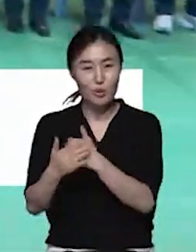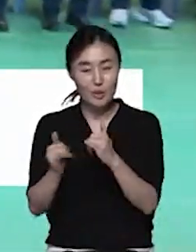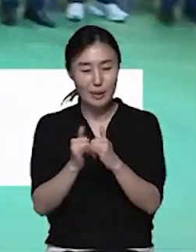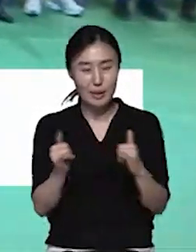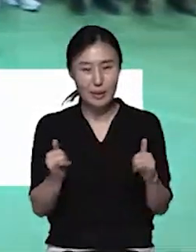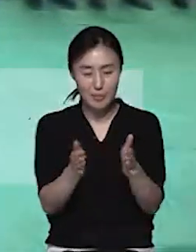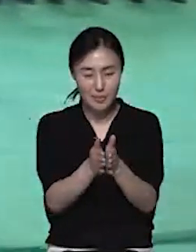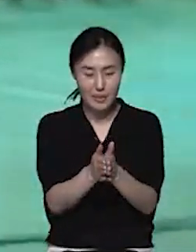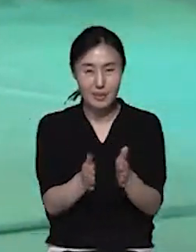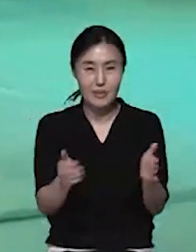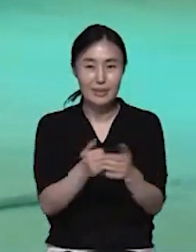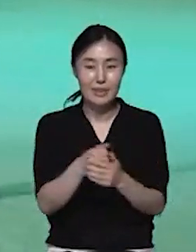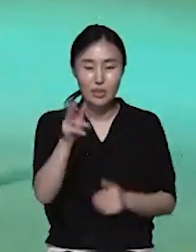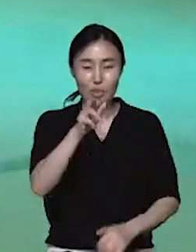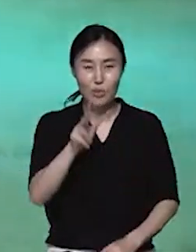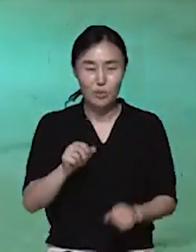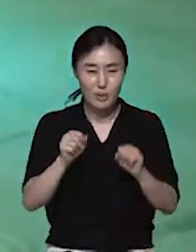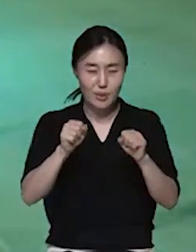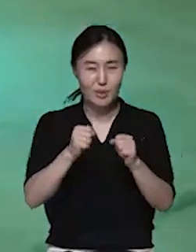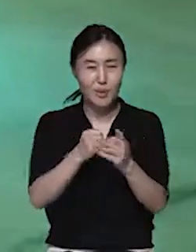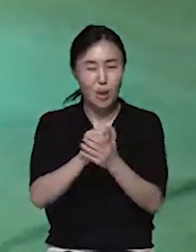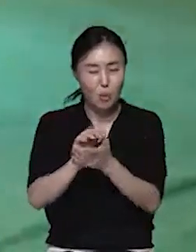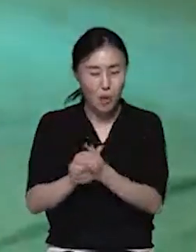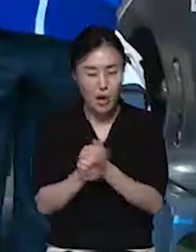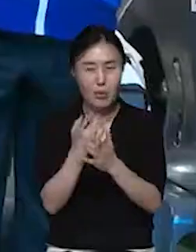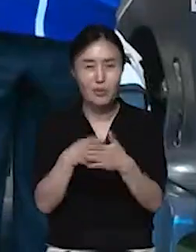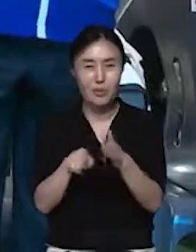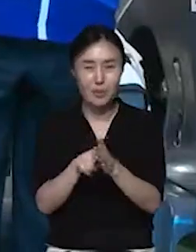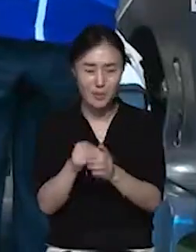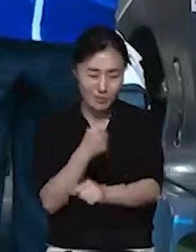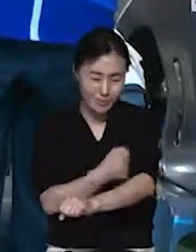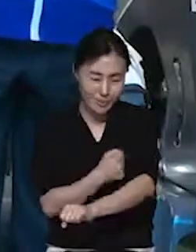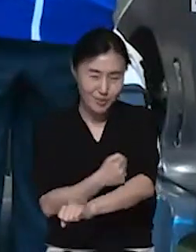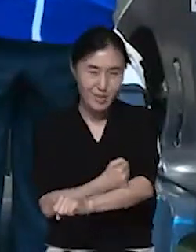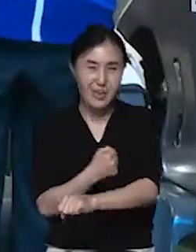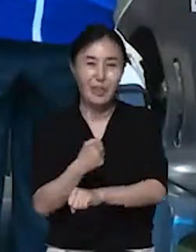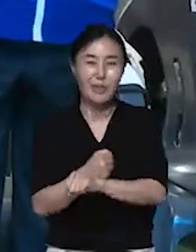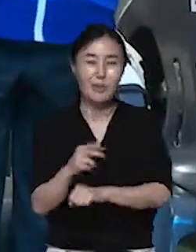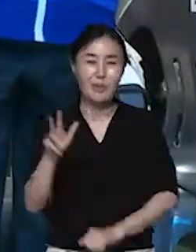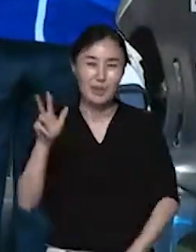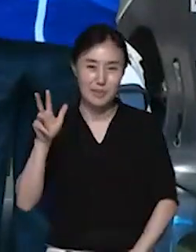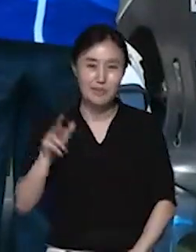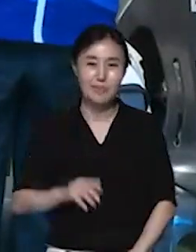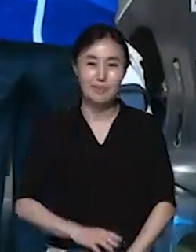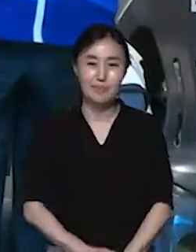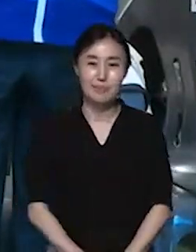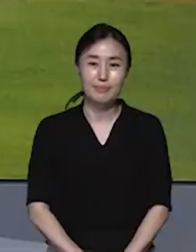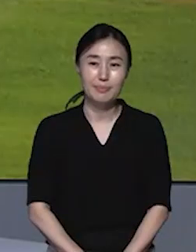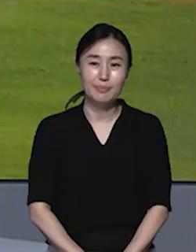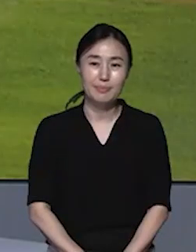개최돼 체전의 화합을 위해 핵심 주역으로 활동할 것을 다짐했습니다.